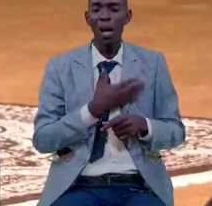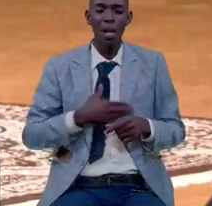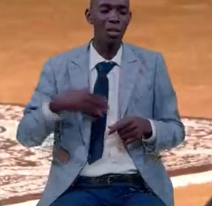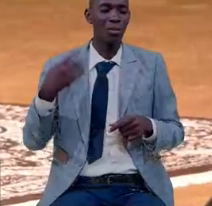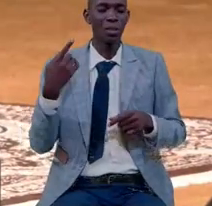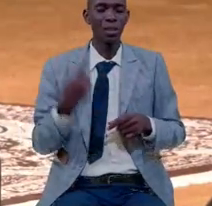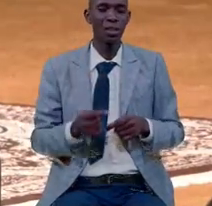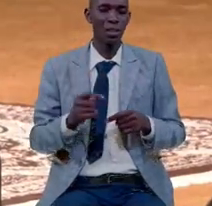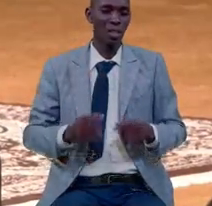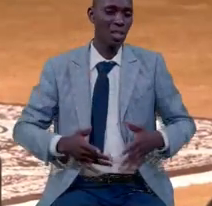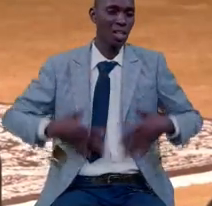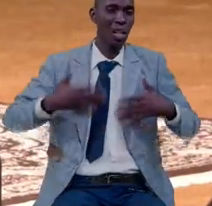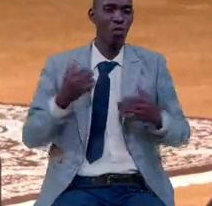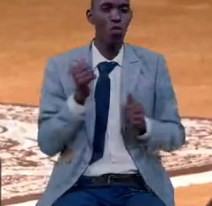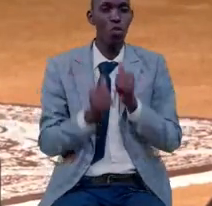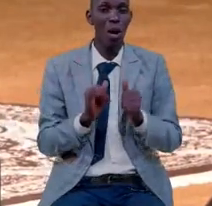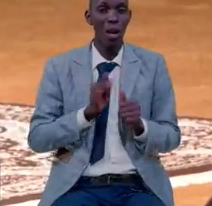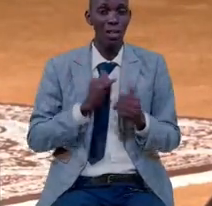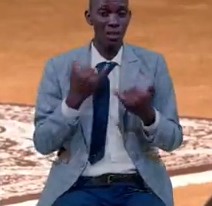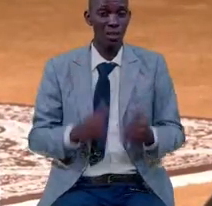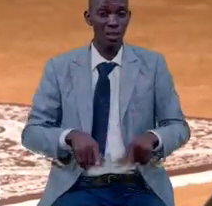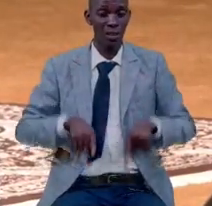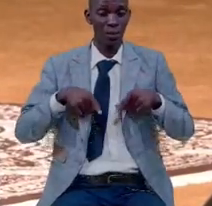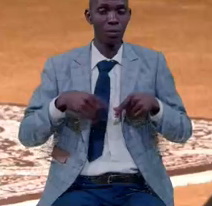vis maintenant dans la chair,